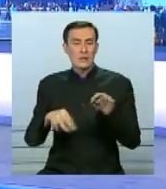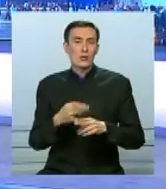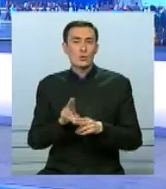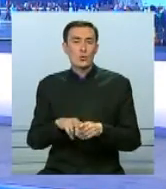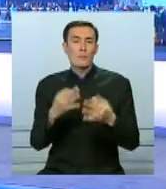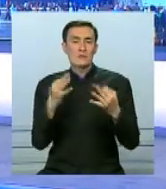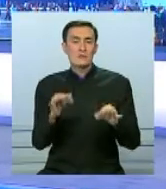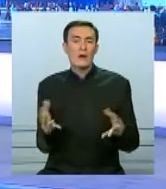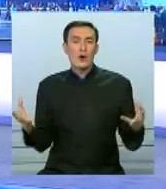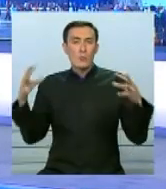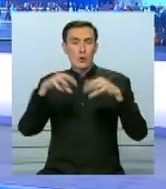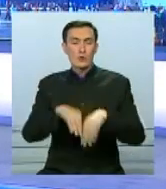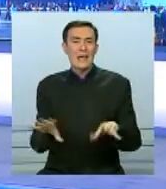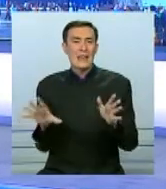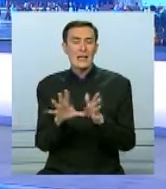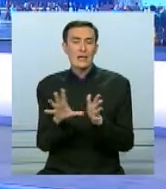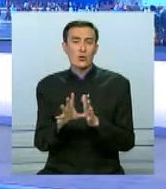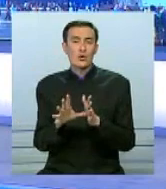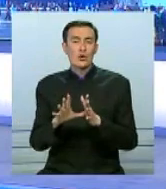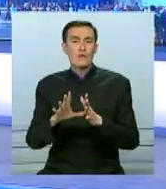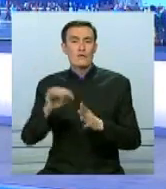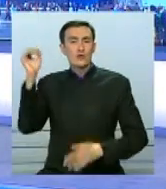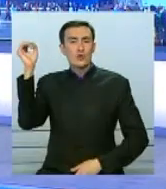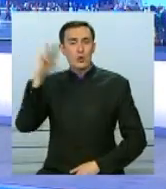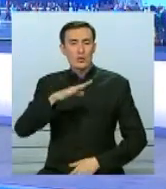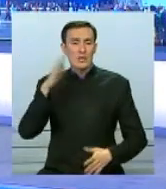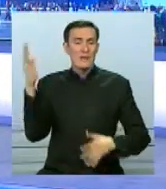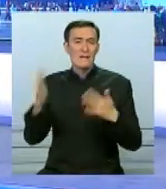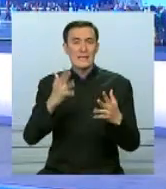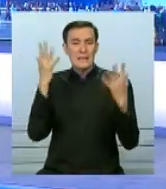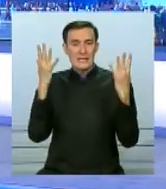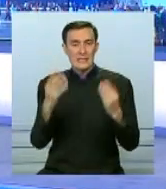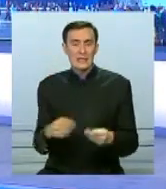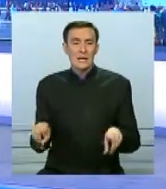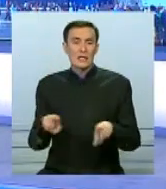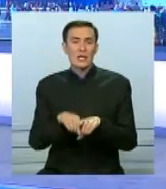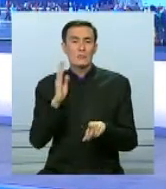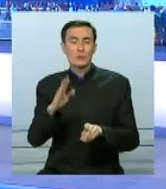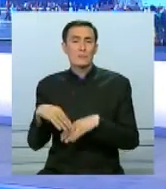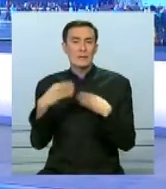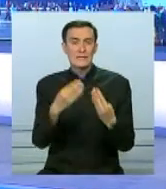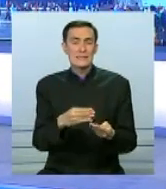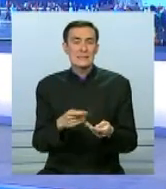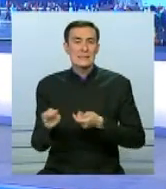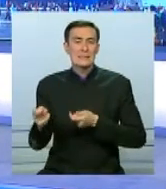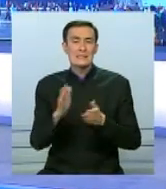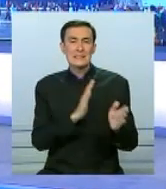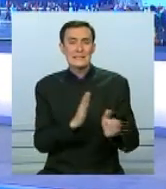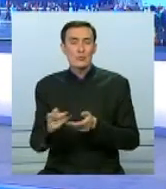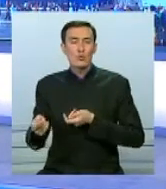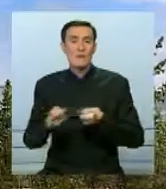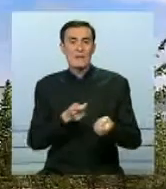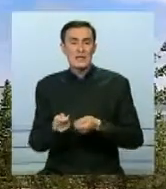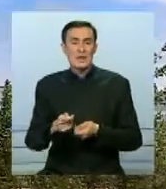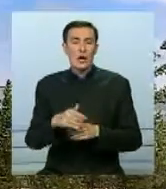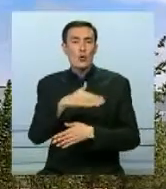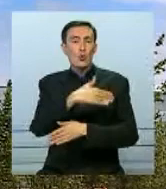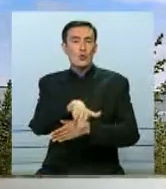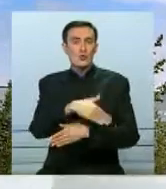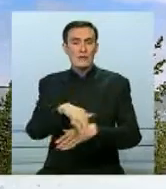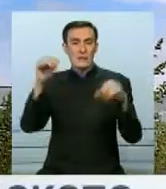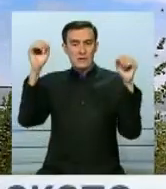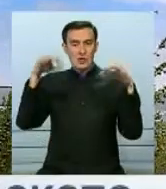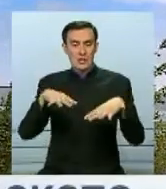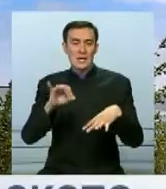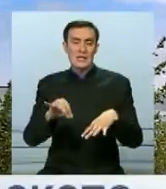позволяет аккумулировать энергию в солнечные и ветреные дни. На баланс столицы также передадут систему управления уличным освещением. Рассказали в Экспо